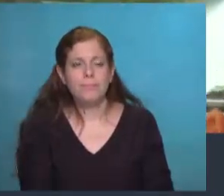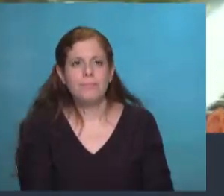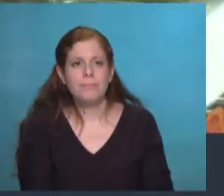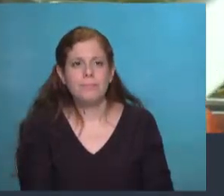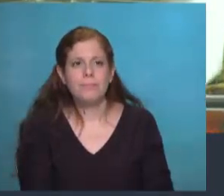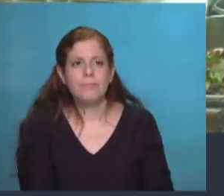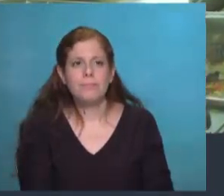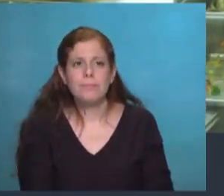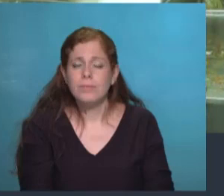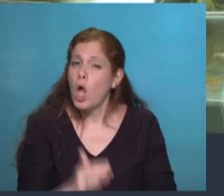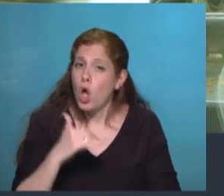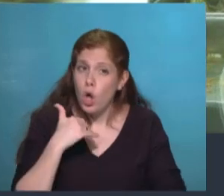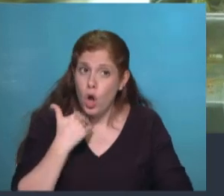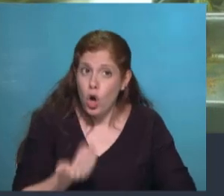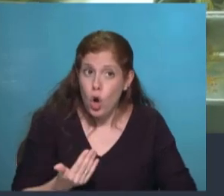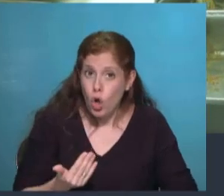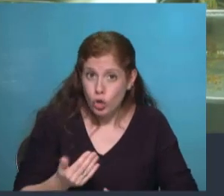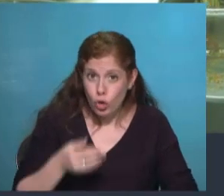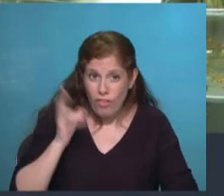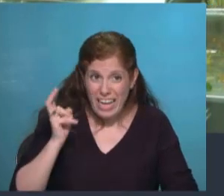לא טוב לגנץ?